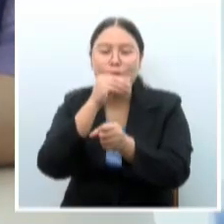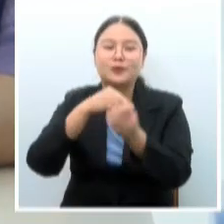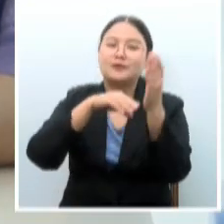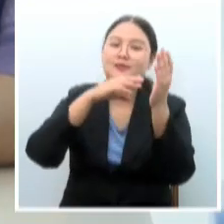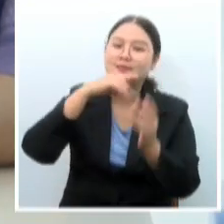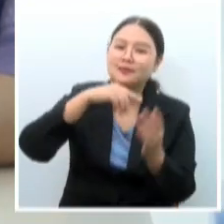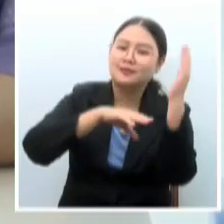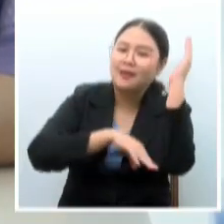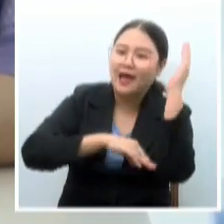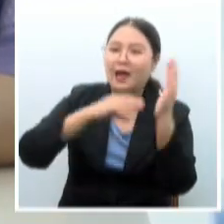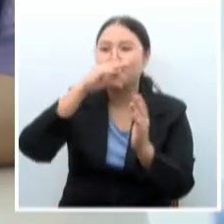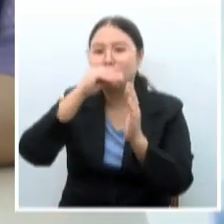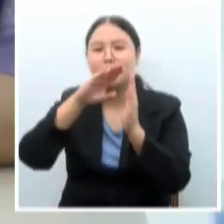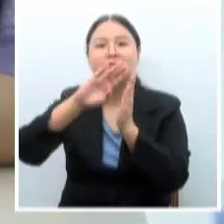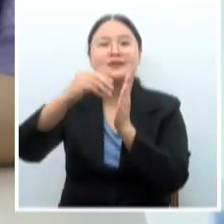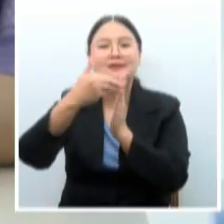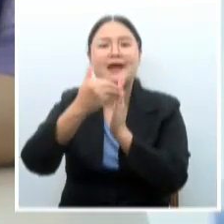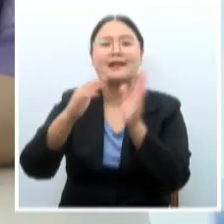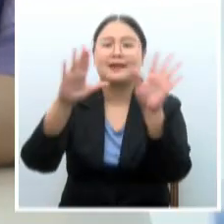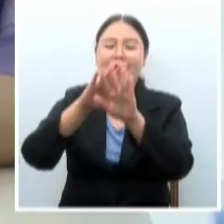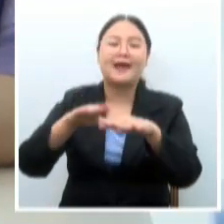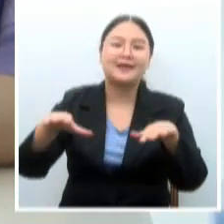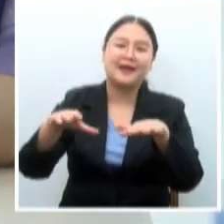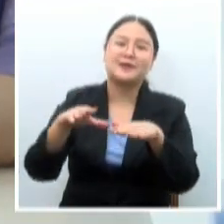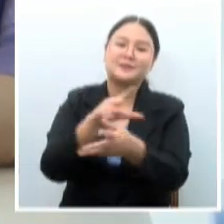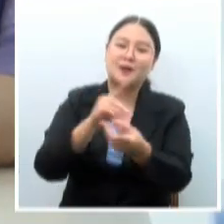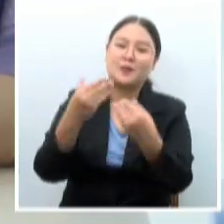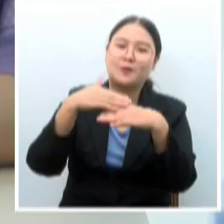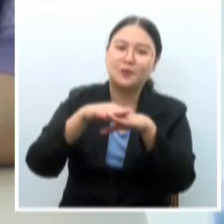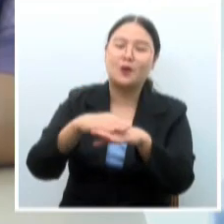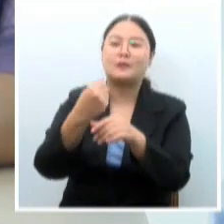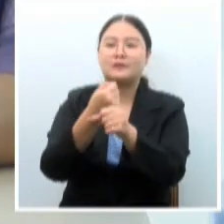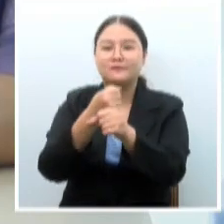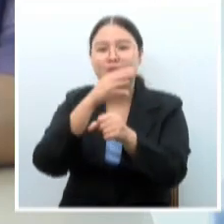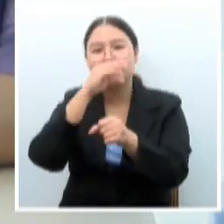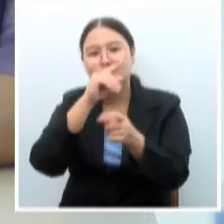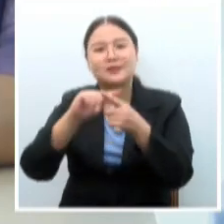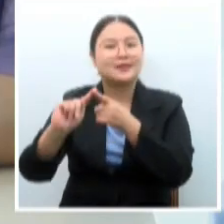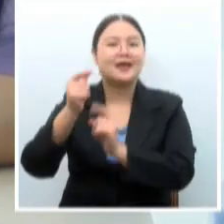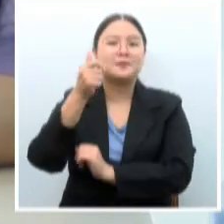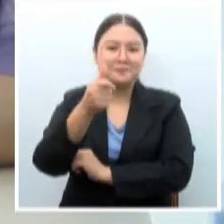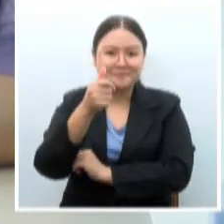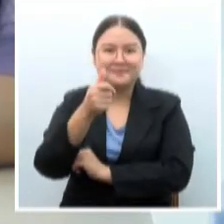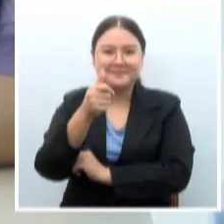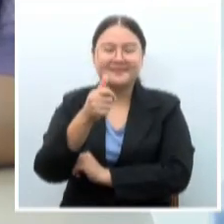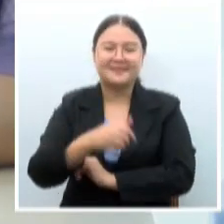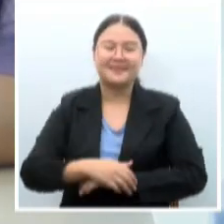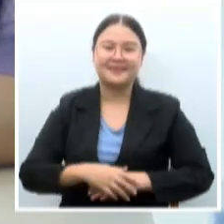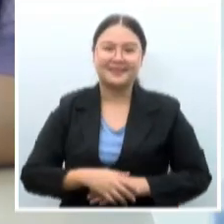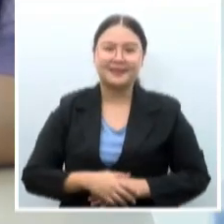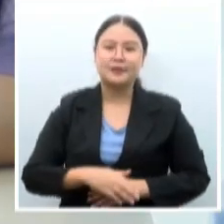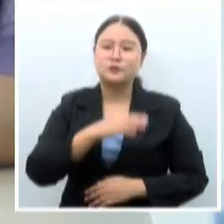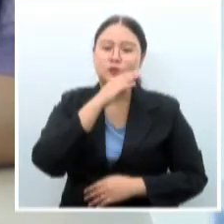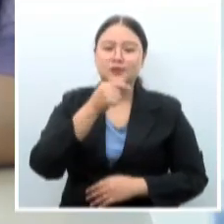นธรรมทางดนตรีหรือทางสังคมมิติสังคมด้วยก็ถือว่าเป็นโอกาสที่ดีมากนะครับแล้วก็ถ้าเป็นไปได้